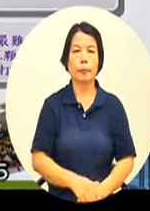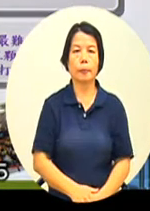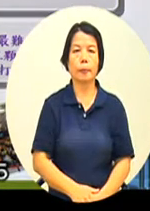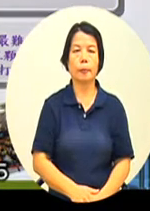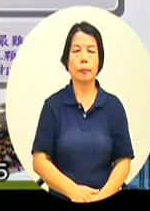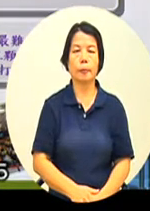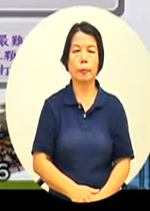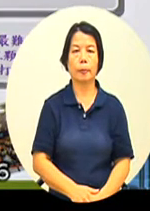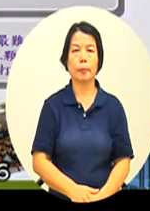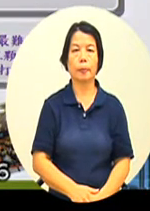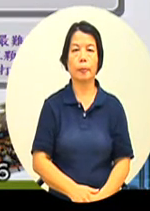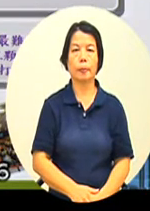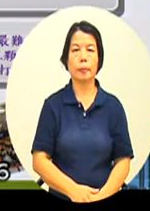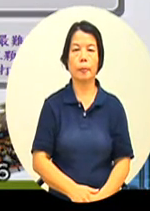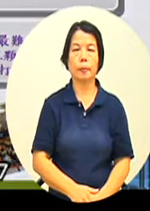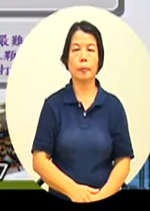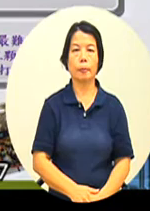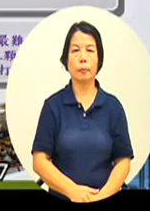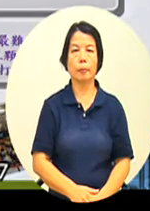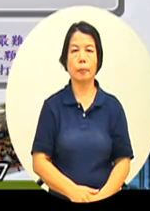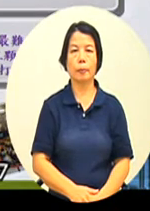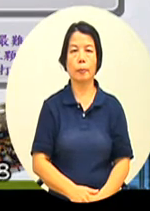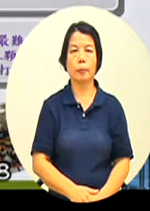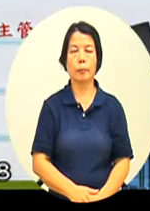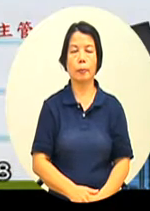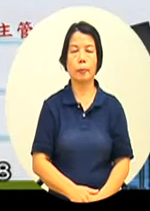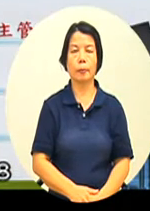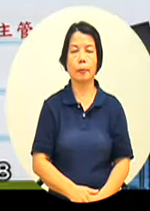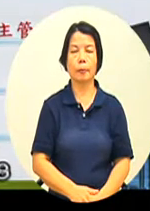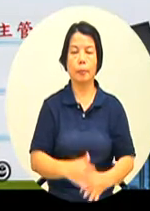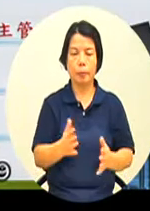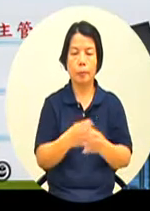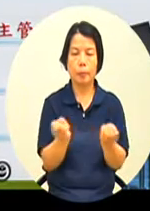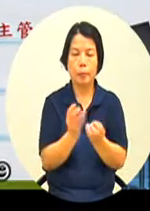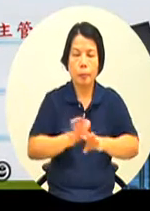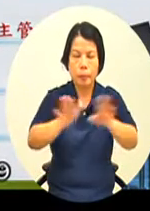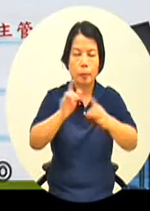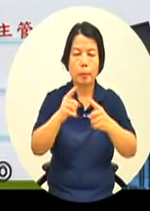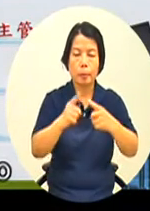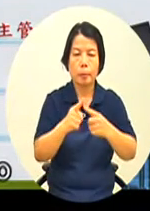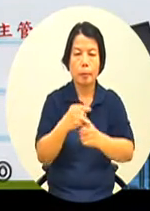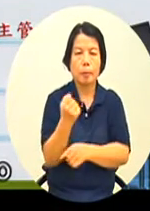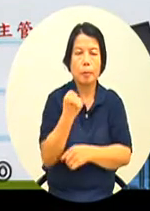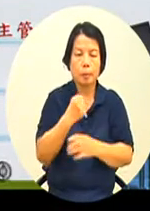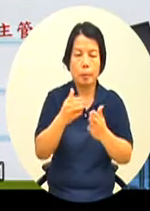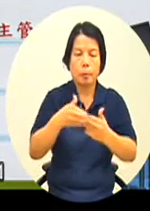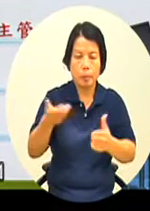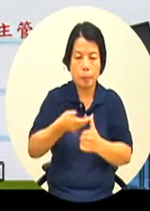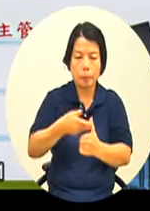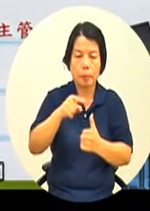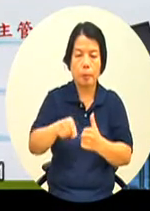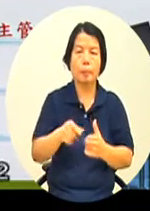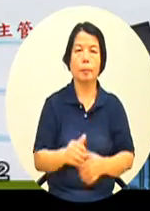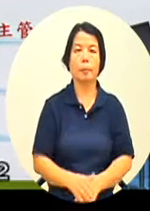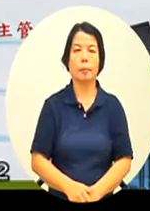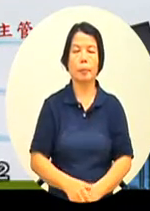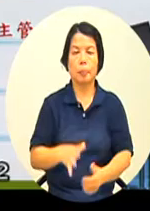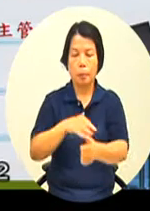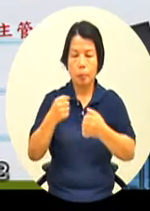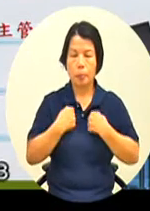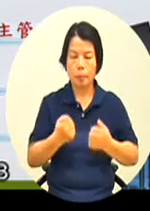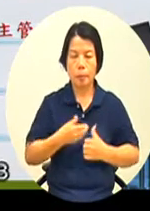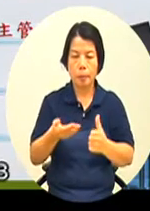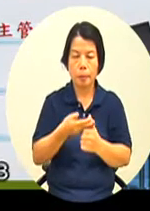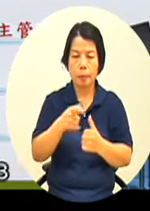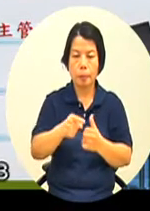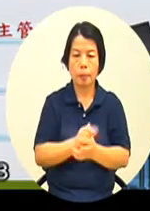等。那在发展潜力人才、学习多元丰富部分，我们为了培育管理